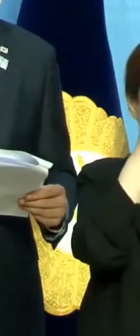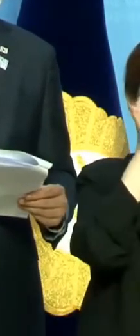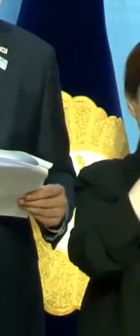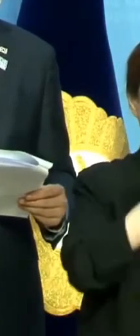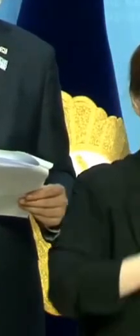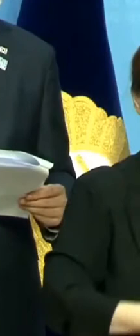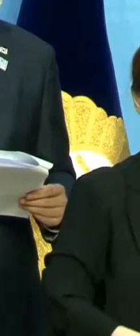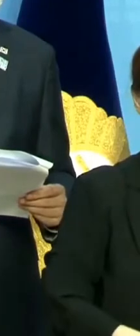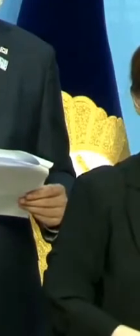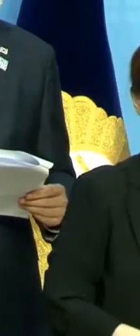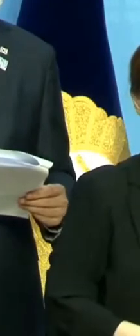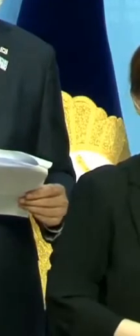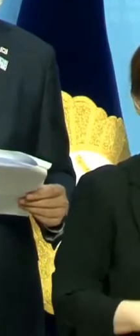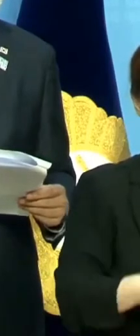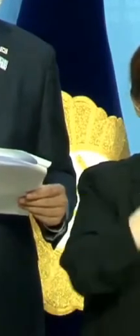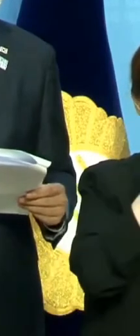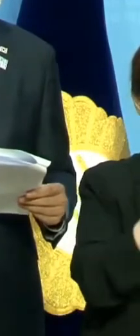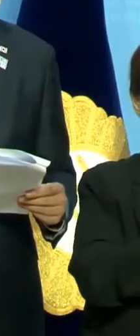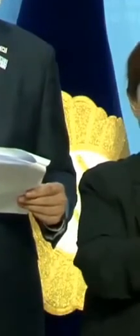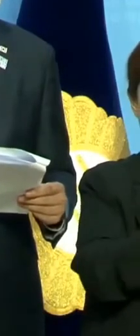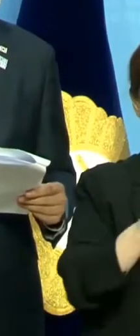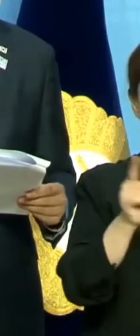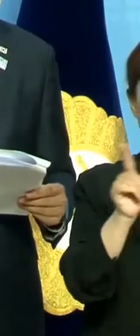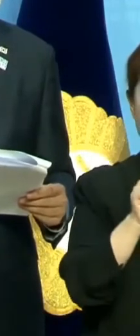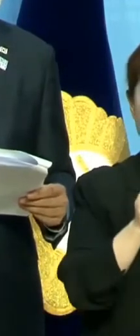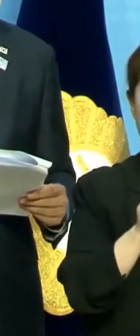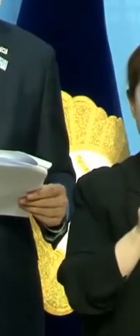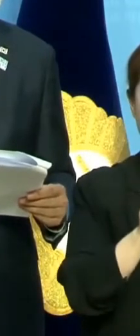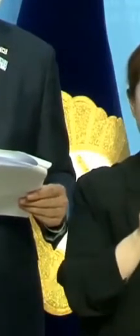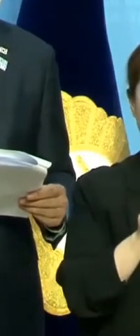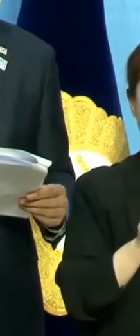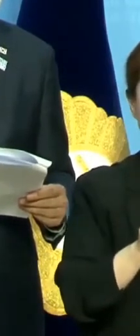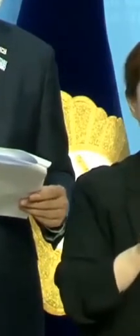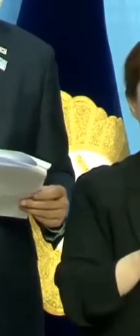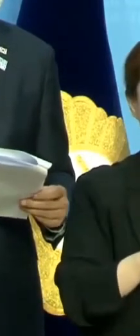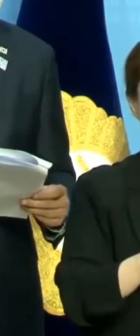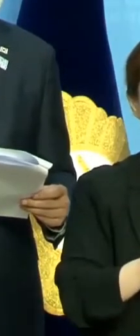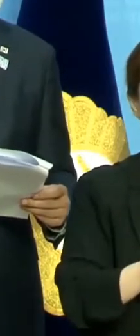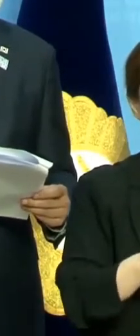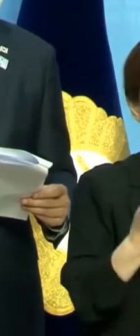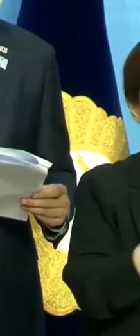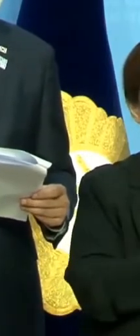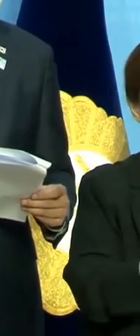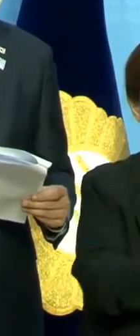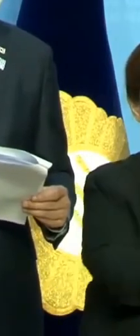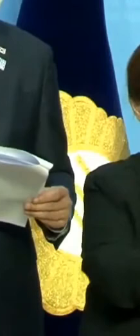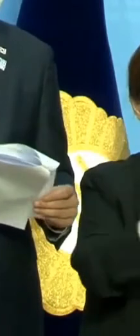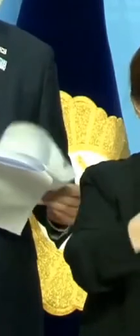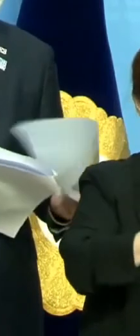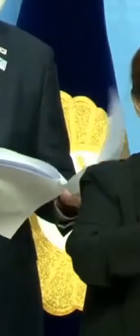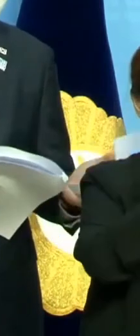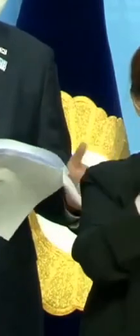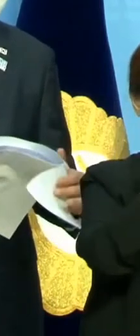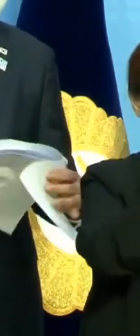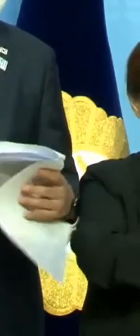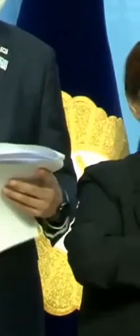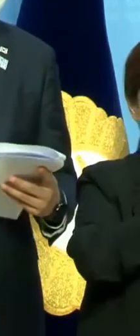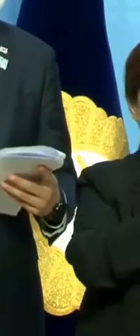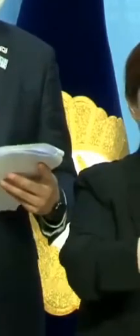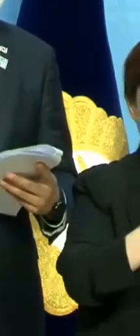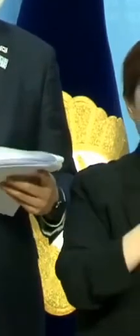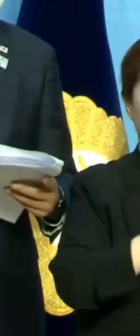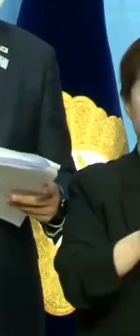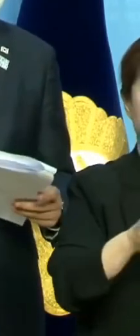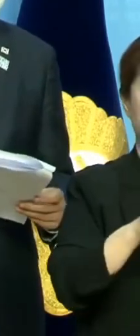찾아보았습니다. 그러나 모두 임을 맞추어서 모두가 한결같이 어떻게 계약 해지를 해놓고 임의 탈퇴를 시킬